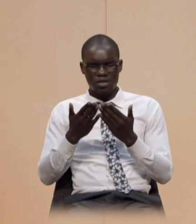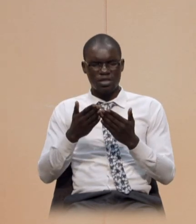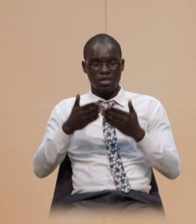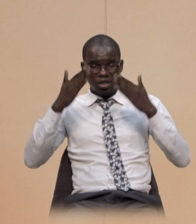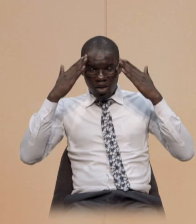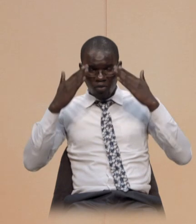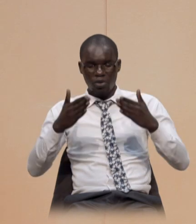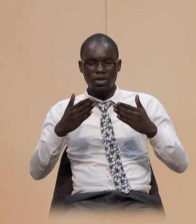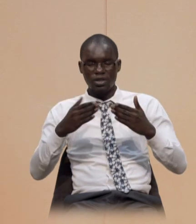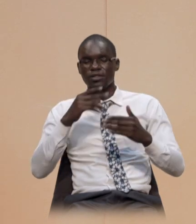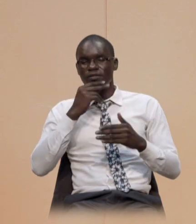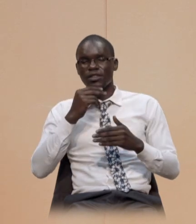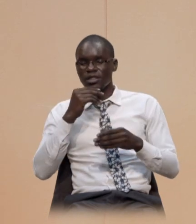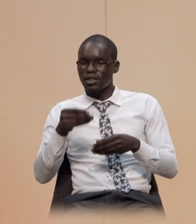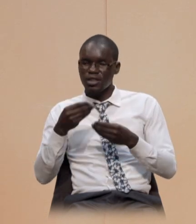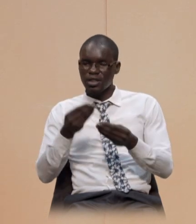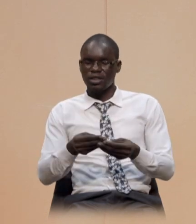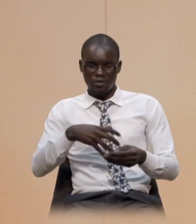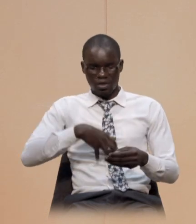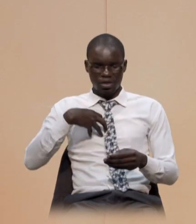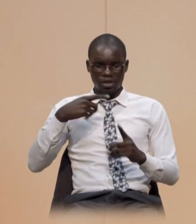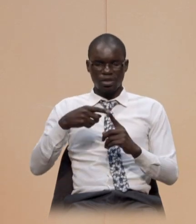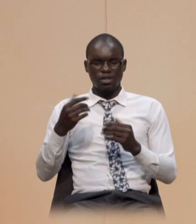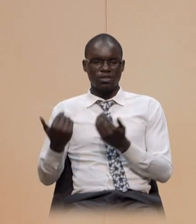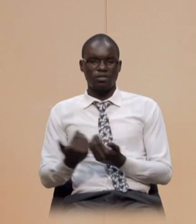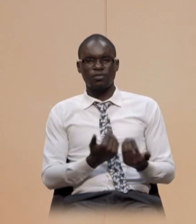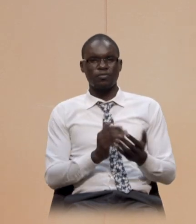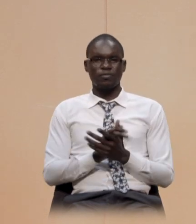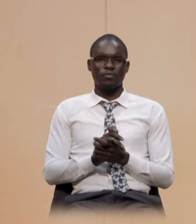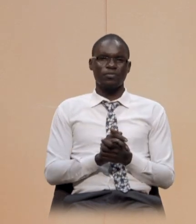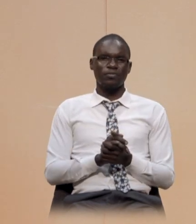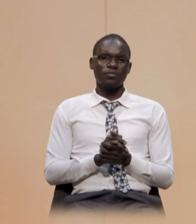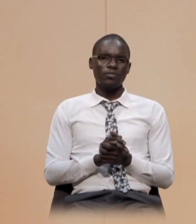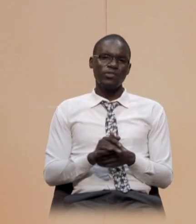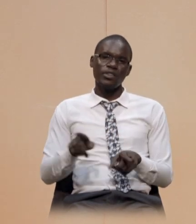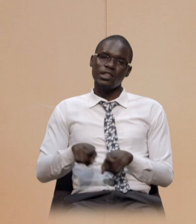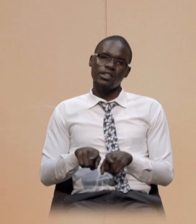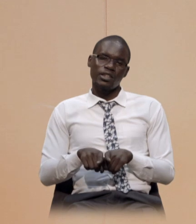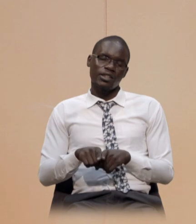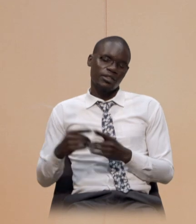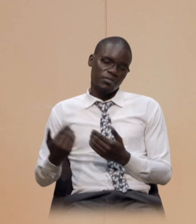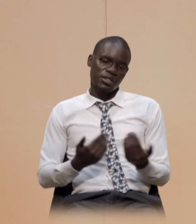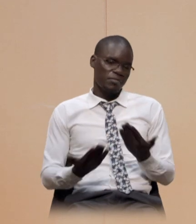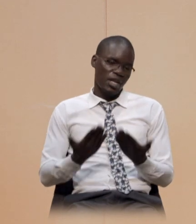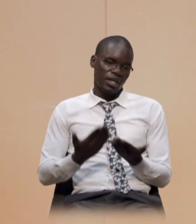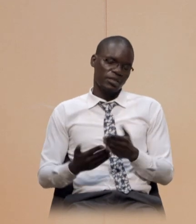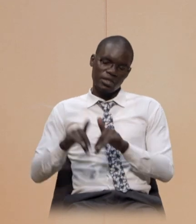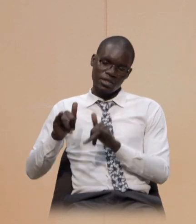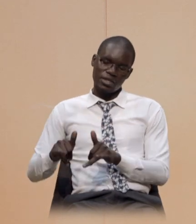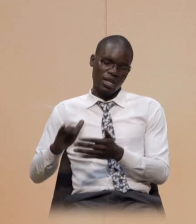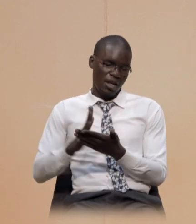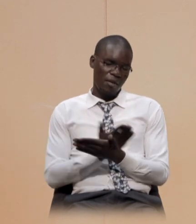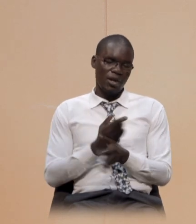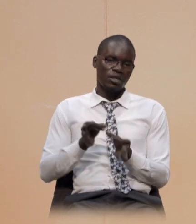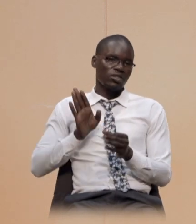ndio wanaletanga hasira kwa watoto ama nini. Lakini hata ukiangalia watoto wanaweza kukaa upande wa mama sana. Kwa sababu hapa